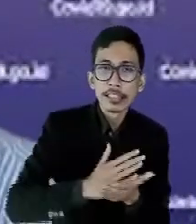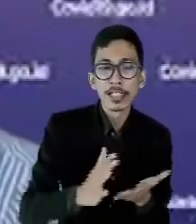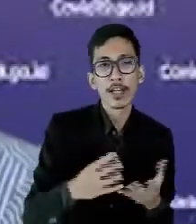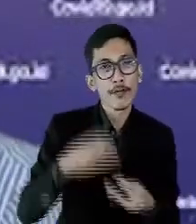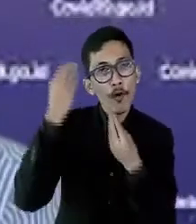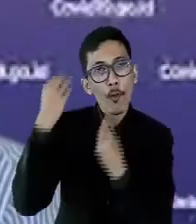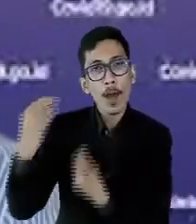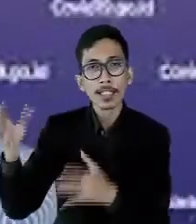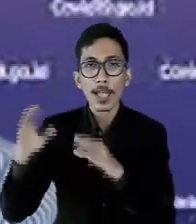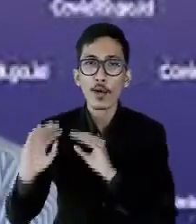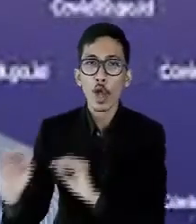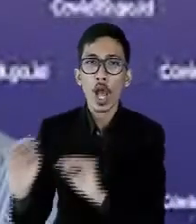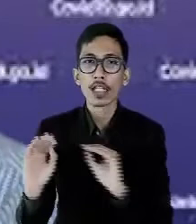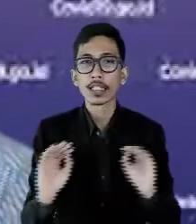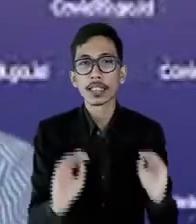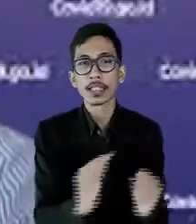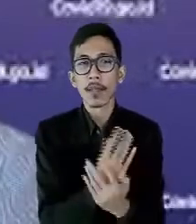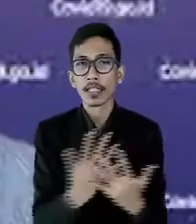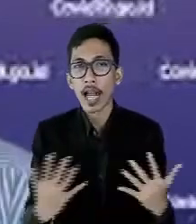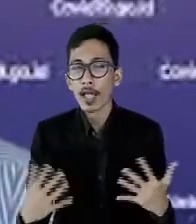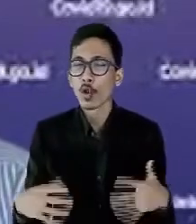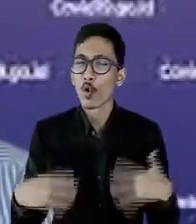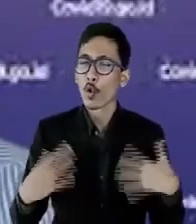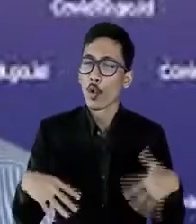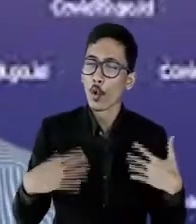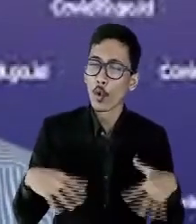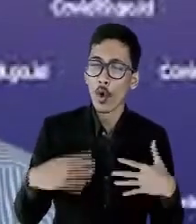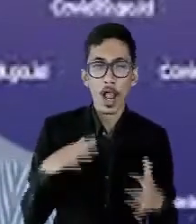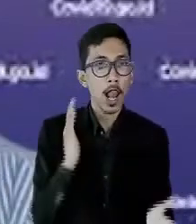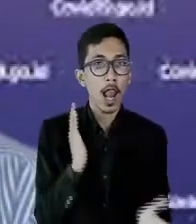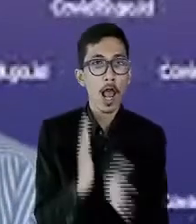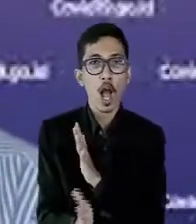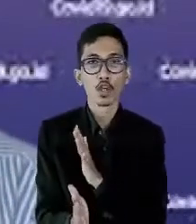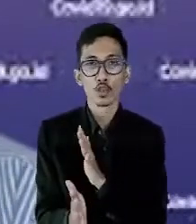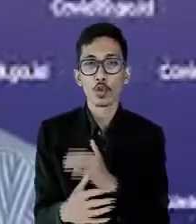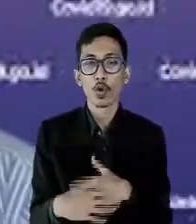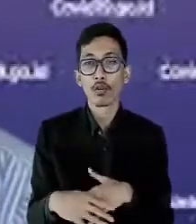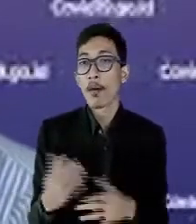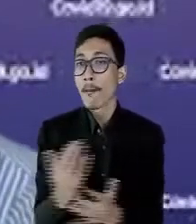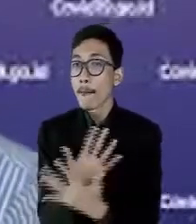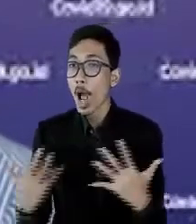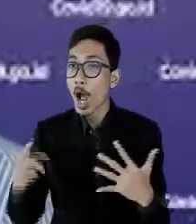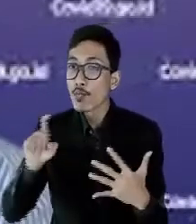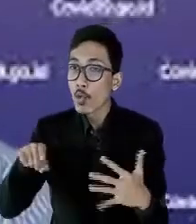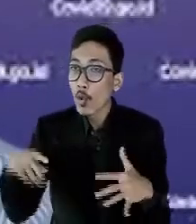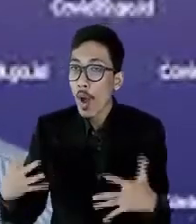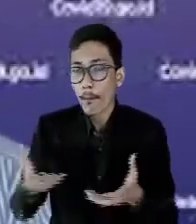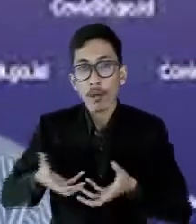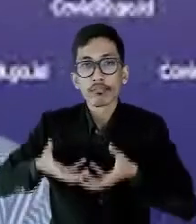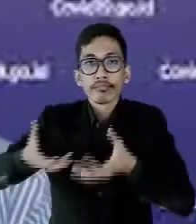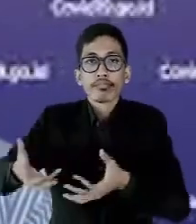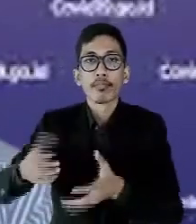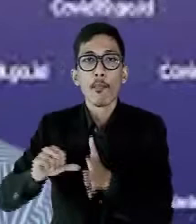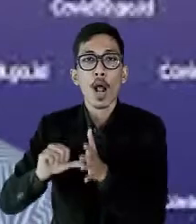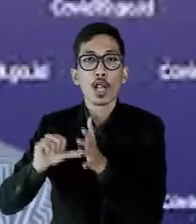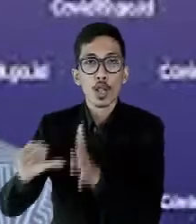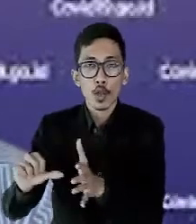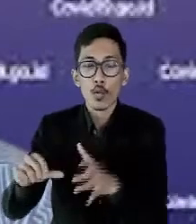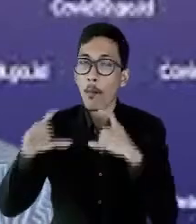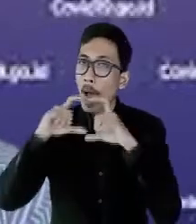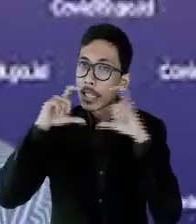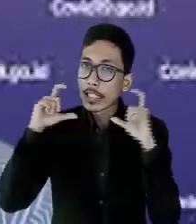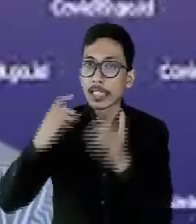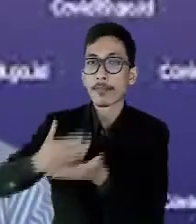hanya informasi, edukasi, sosialisasi, tapi juga langsung kepada pokok kebutuhan tentang protokol kesehatan, yaitu dalam hal